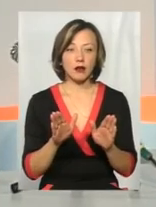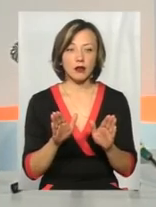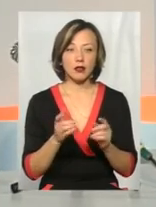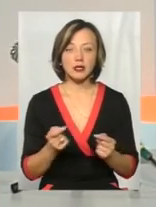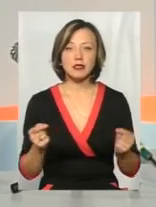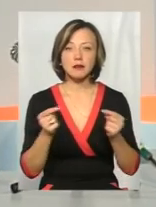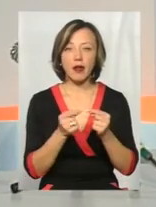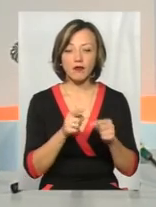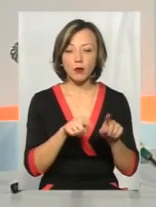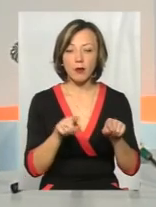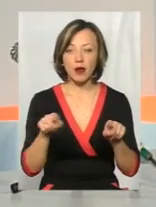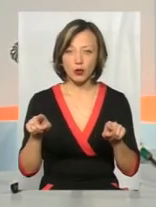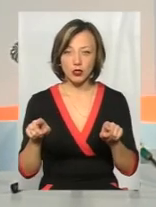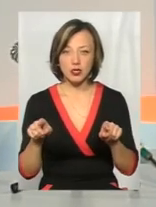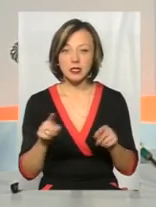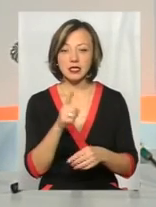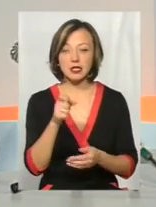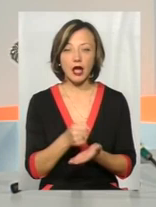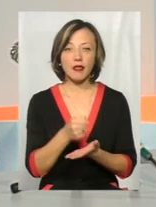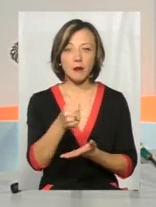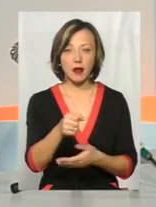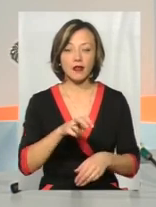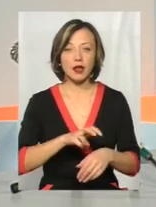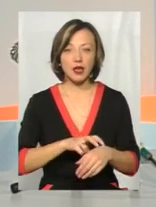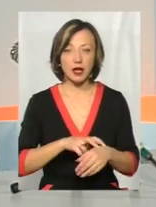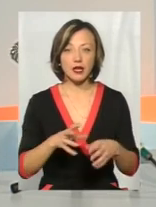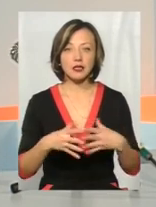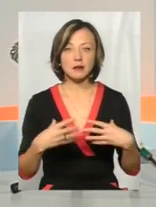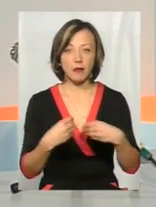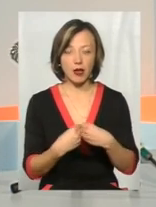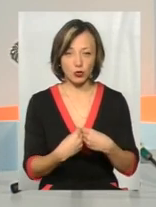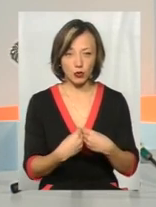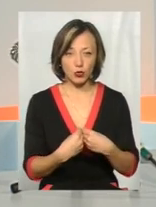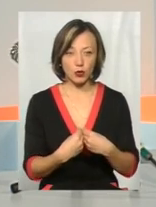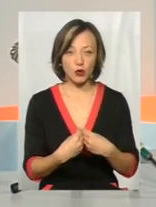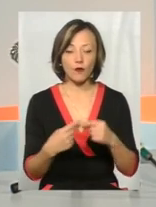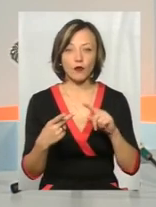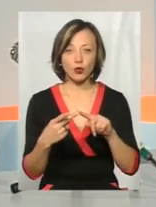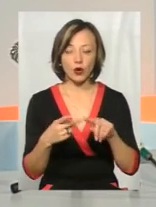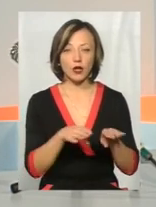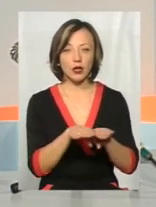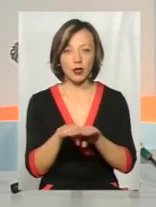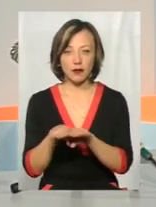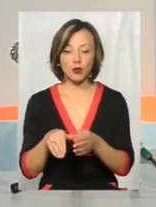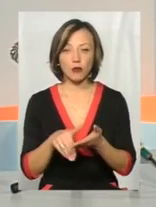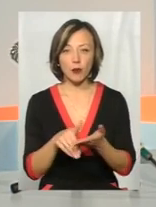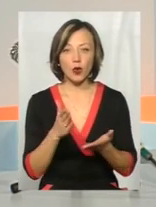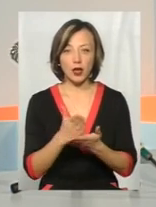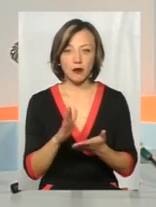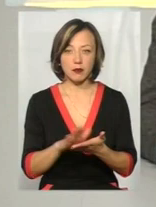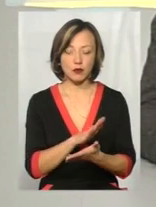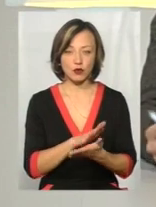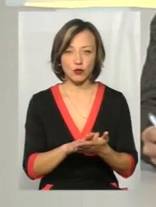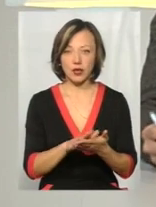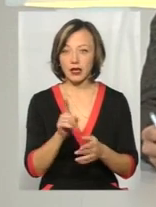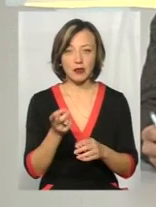певною періодичністю, тобто за направленням лікаря сімейного вторинна допомога є безкоштовною. Ну,